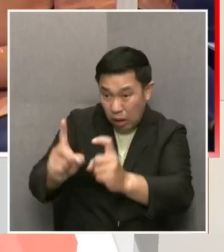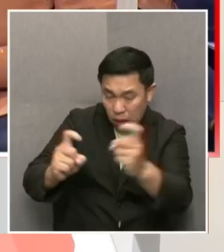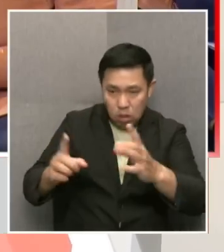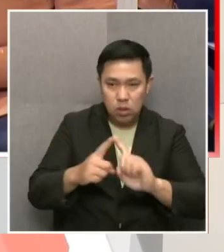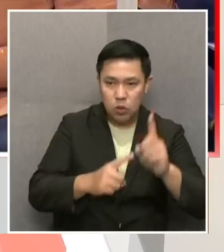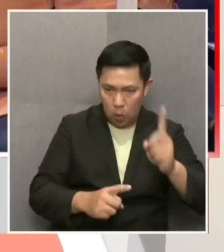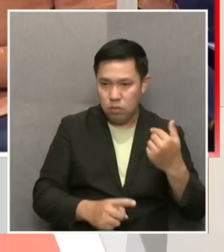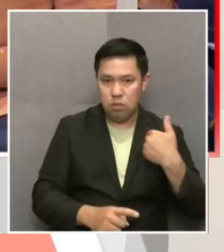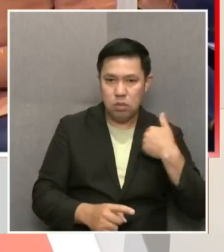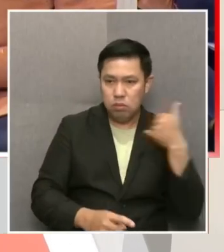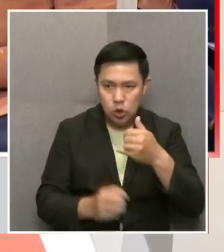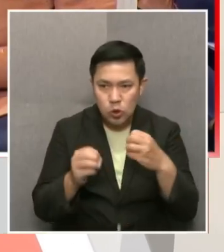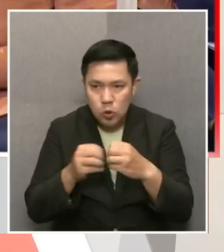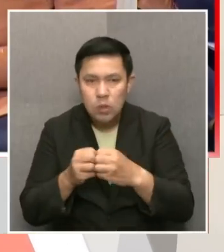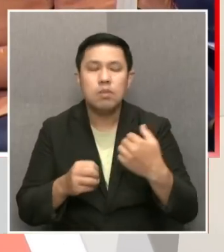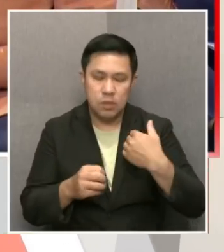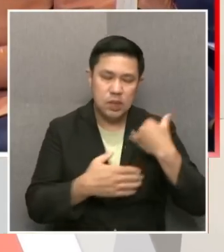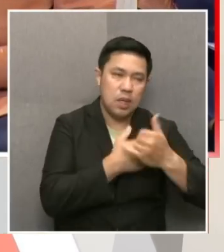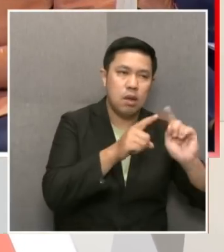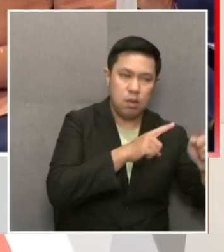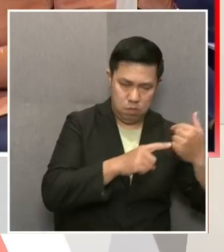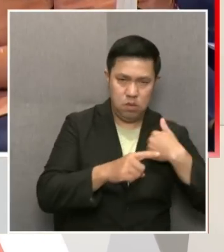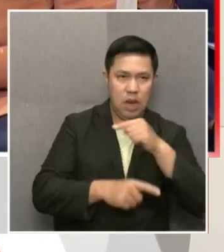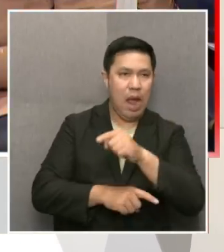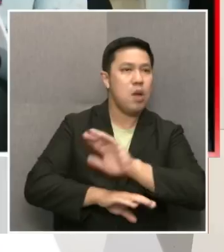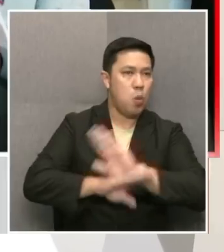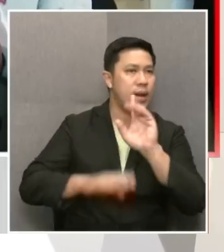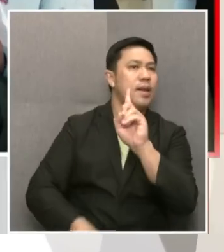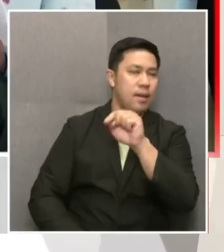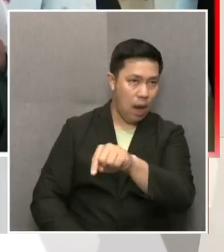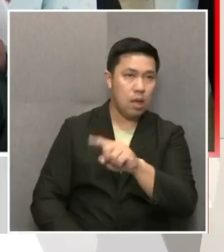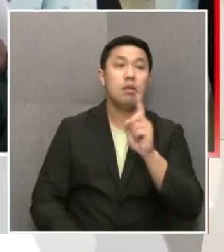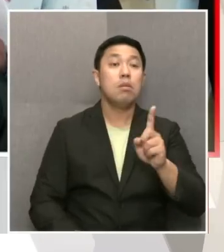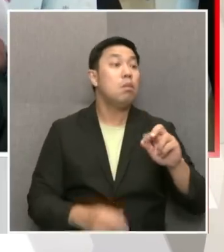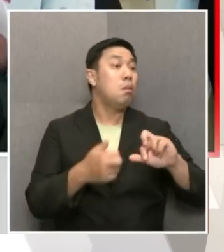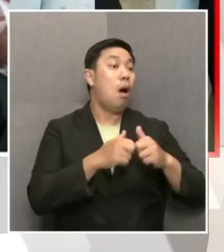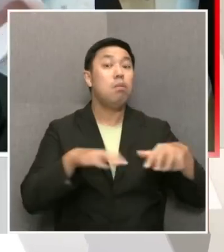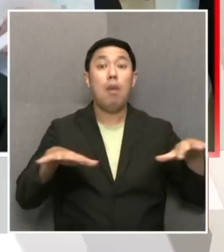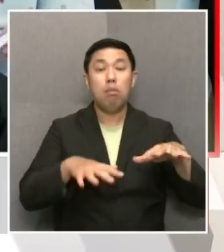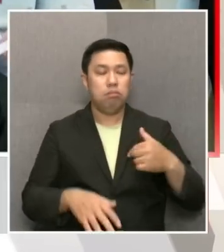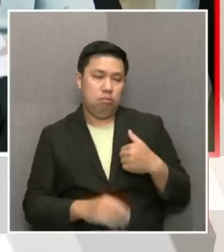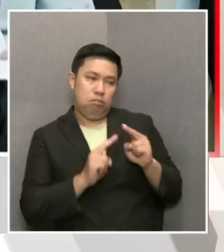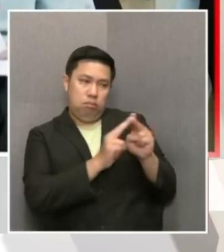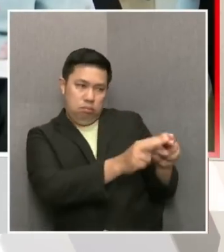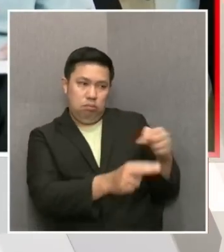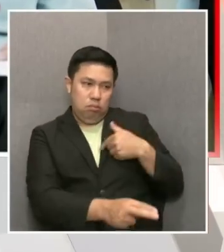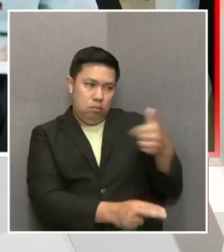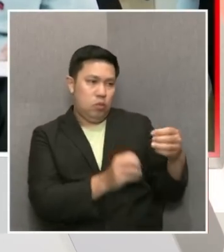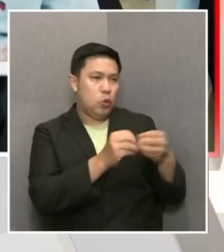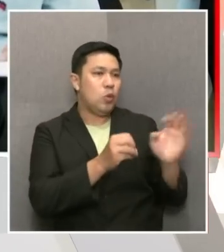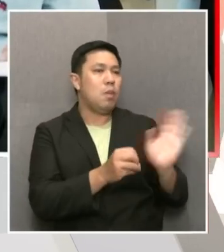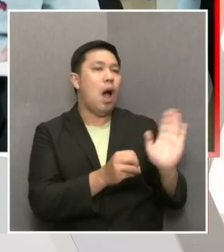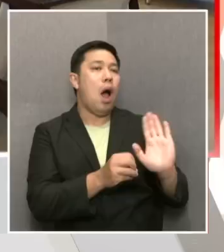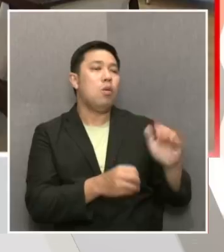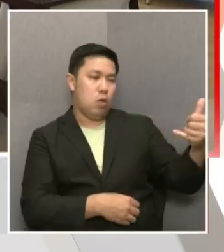ดันมีการแทรกแซงอันนี้ก็ถือว่าเป็นข้อยกเว้นนะครับแต่โดยปกติก็จะไม่เข้าไปแทรกแซงกิจการภายในนะครับแต่ว่าการใ